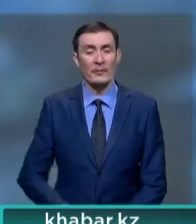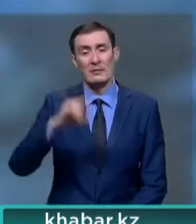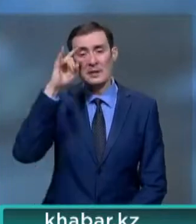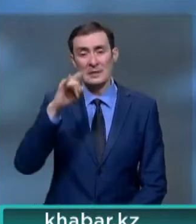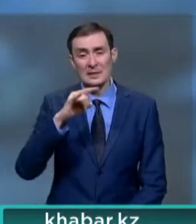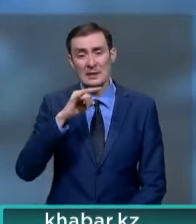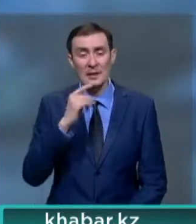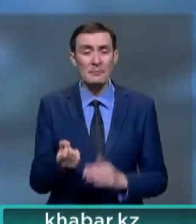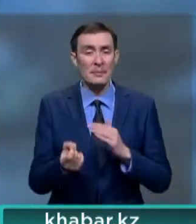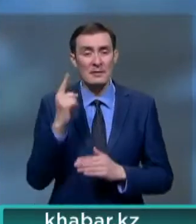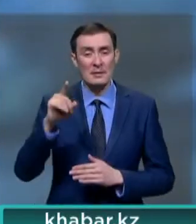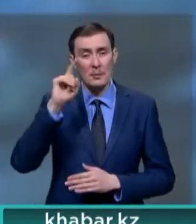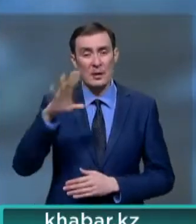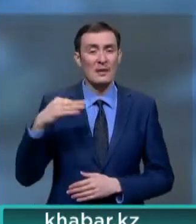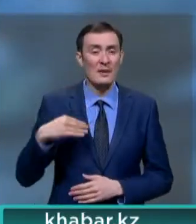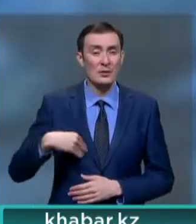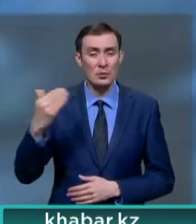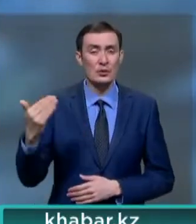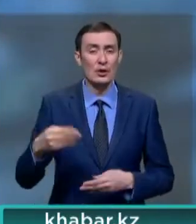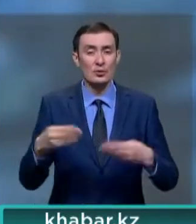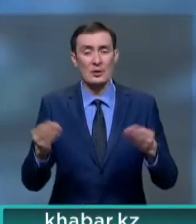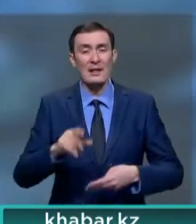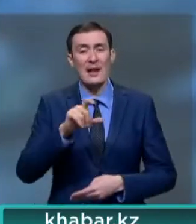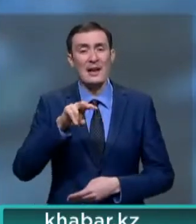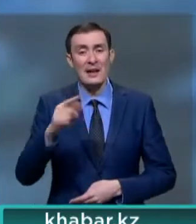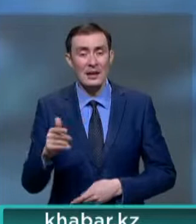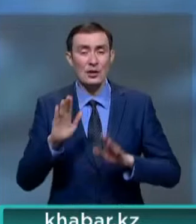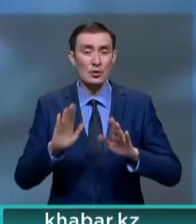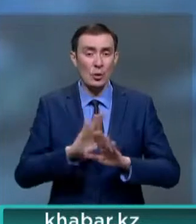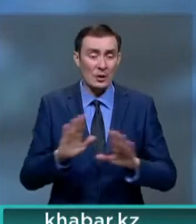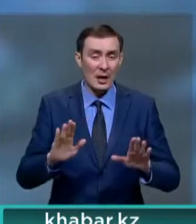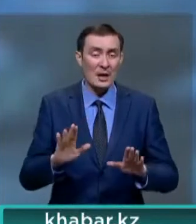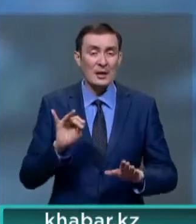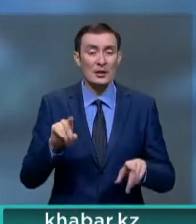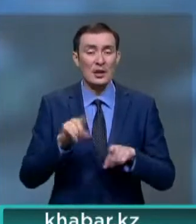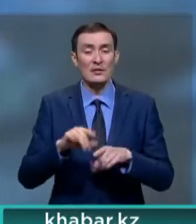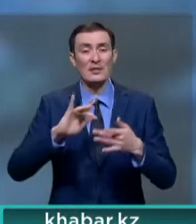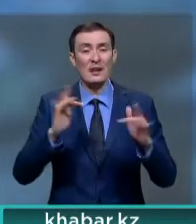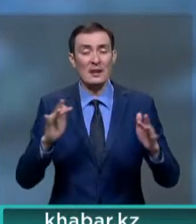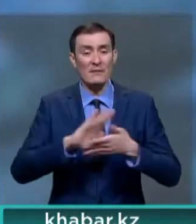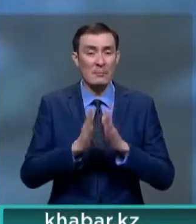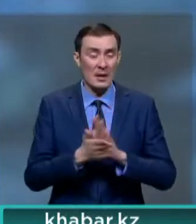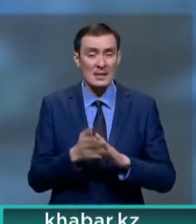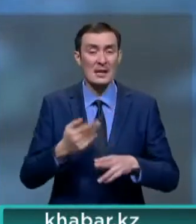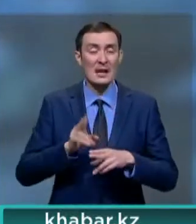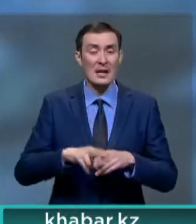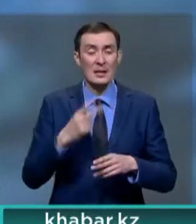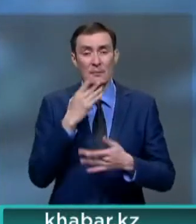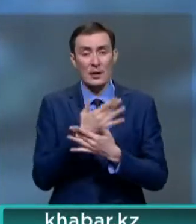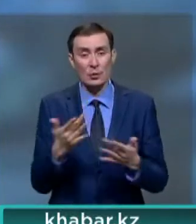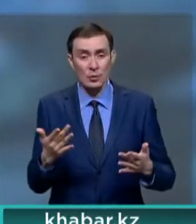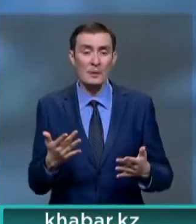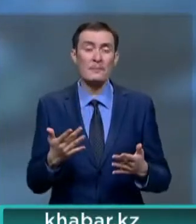В Казахстане появился популярный французский журнал «Эль». И не только в глянце, но и в диджитал-формате. Это еще один